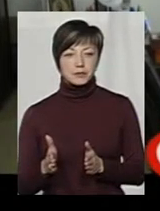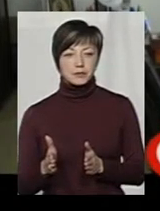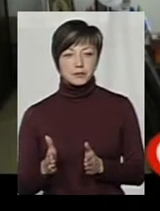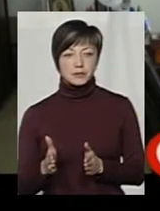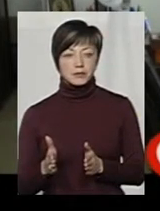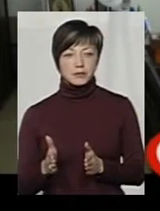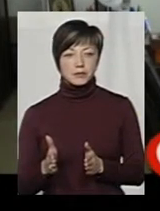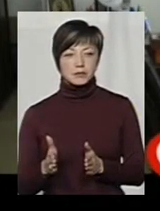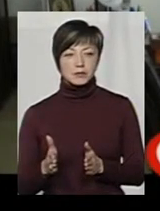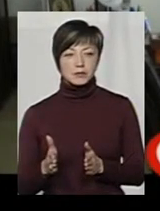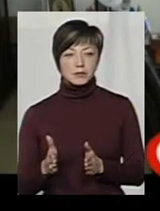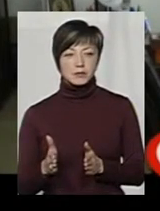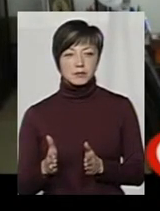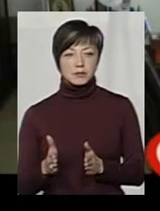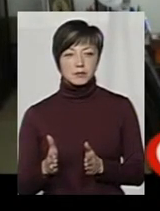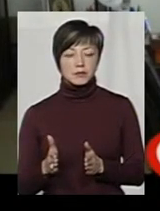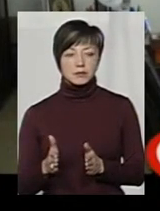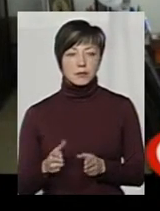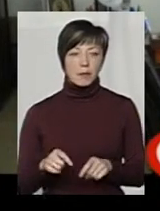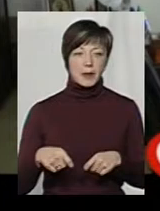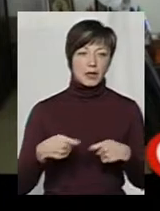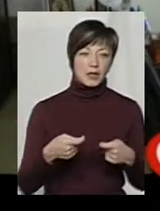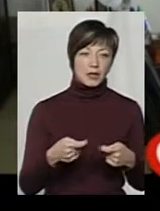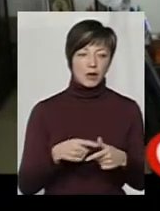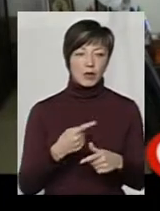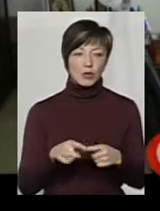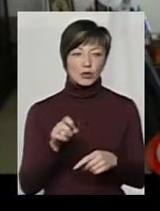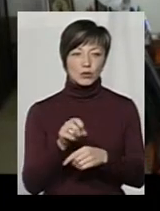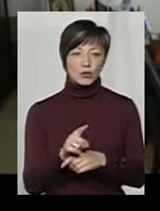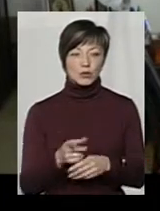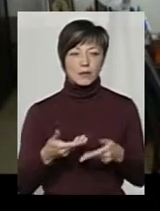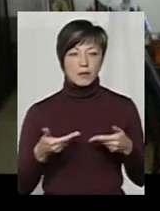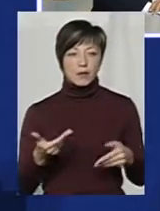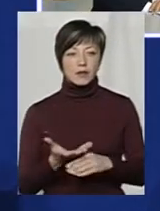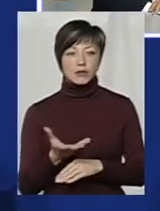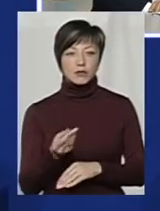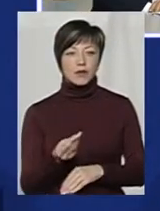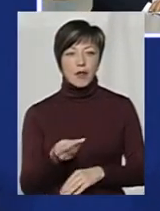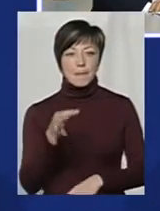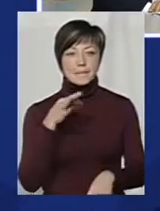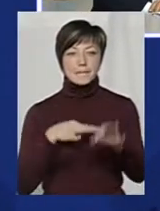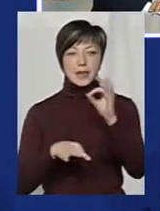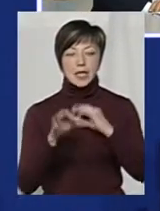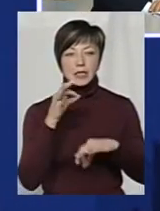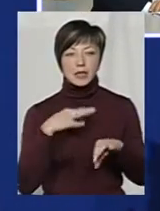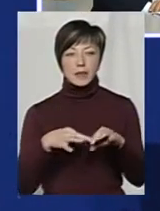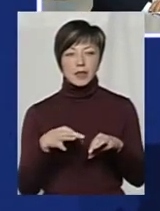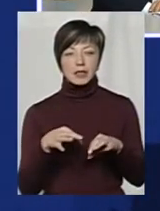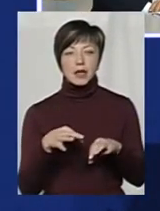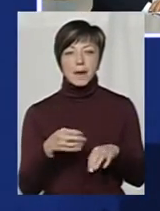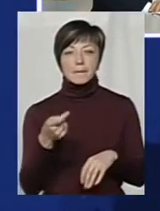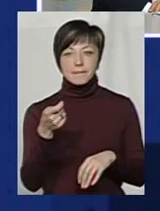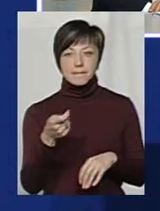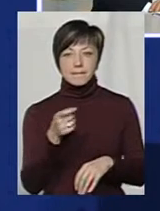передає або через протоколи дає доручення, щоб ми фінансували медикаменти, пільгові